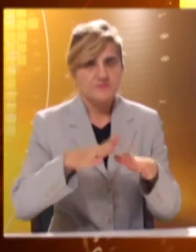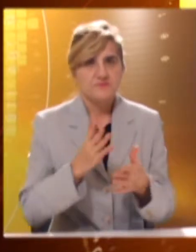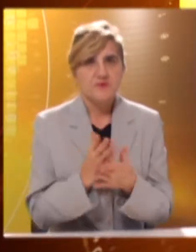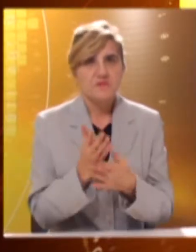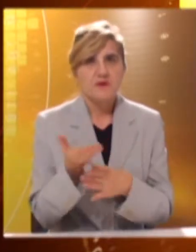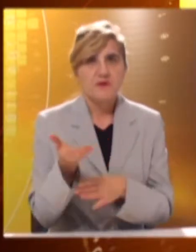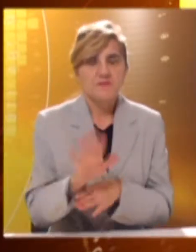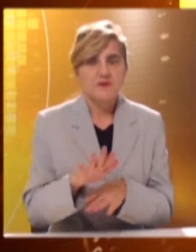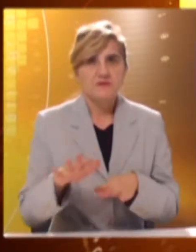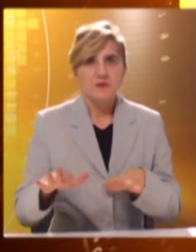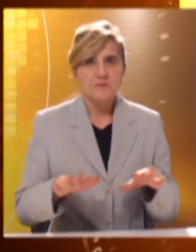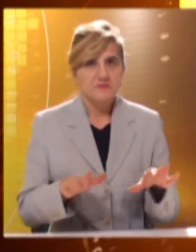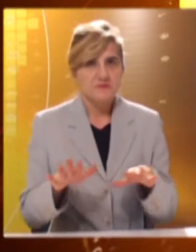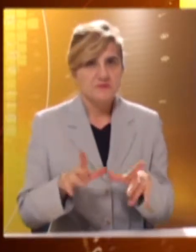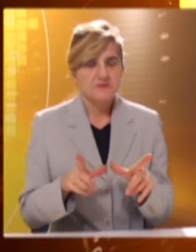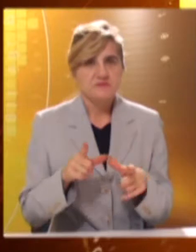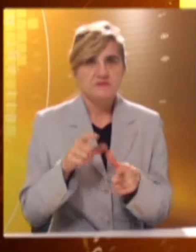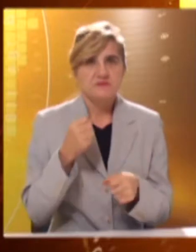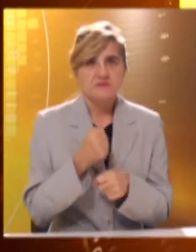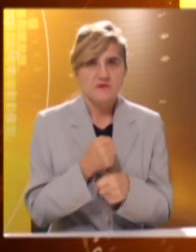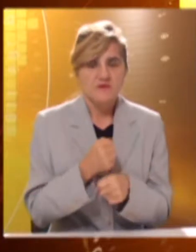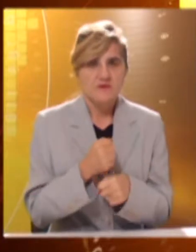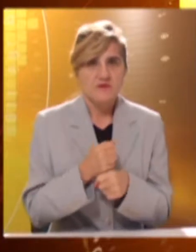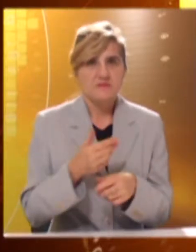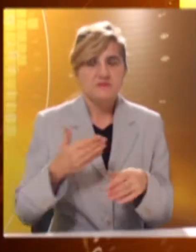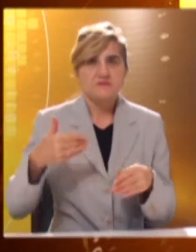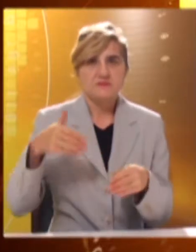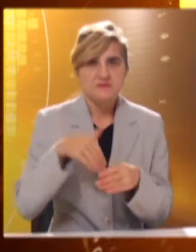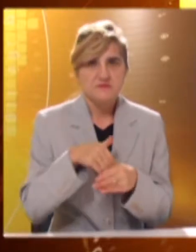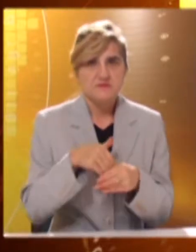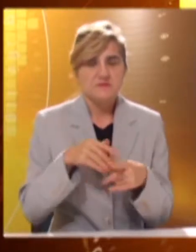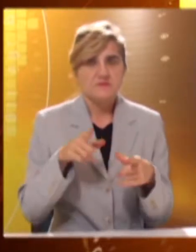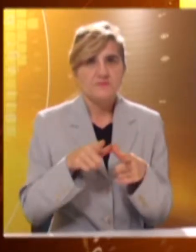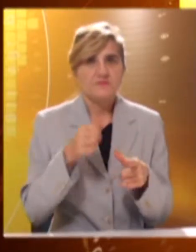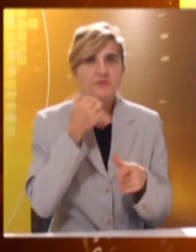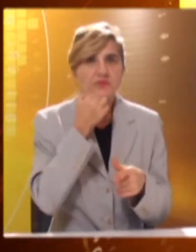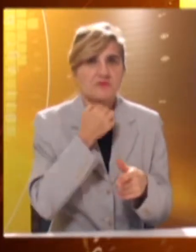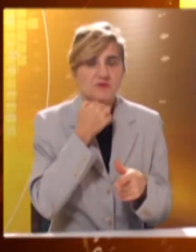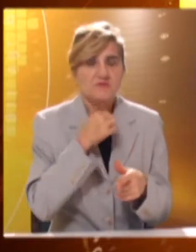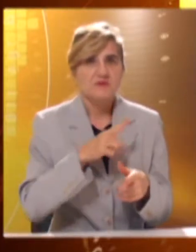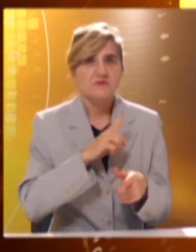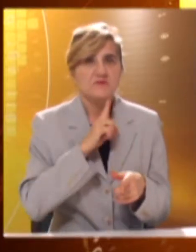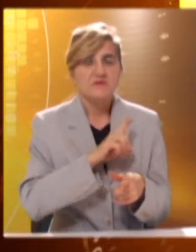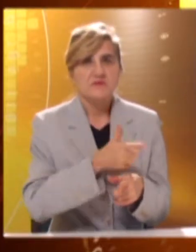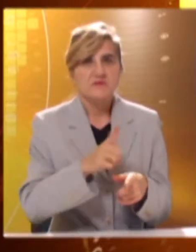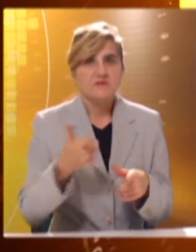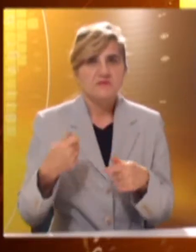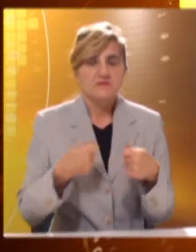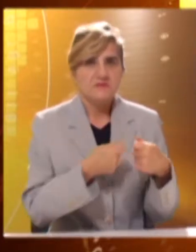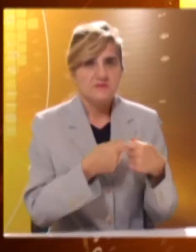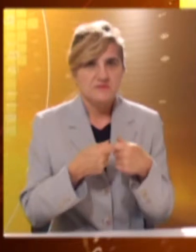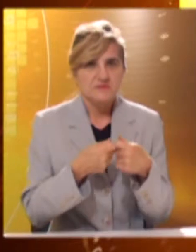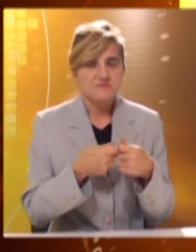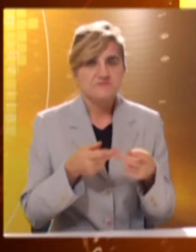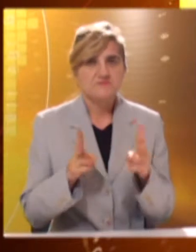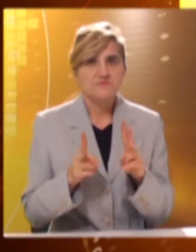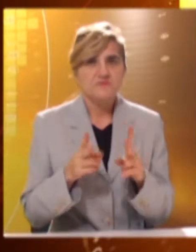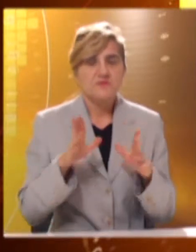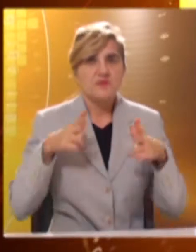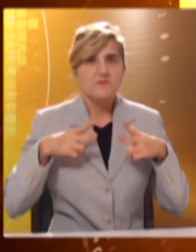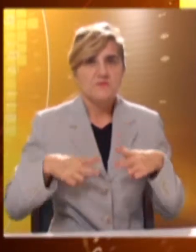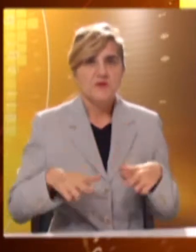stola bili su predstavnici Ministarstva za rad, zapošljavanje, boračka i socijalna pitanja, Privredne komore Srbije, Republičke agencije za mirno rješavanje